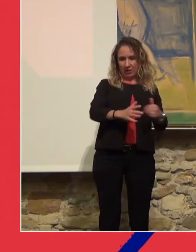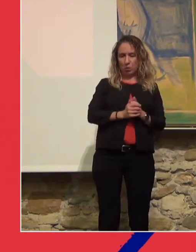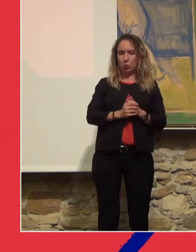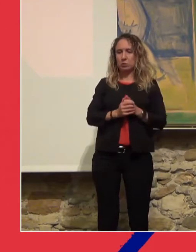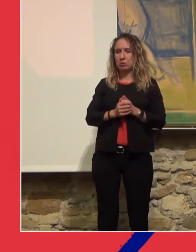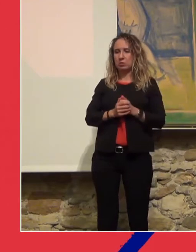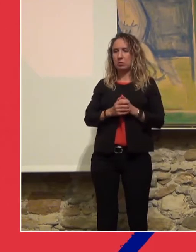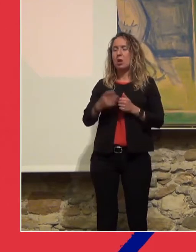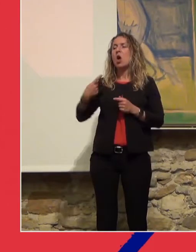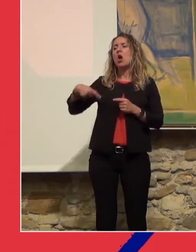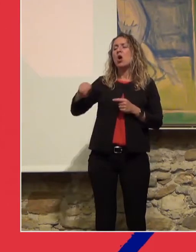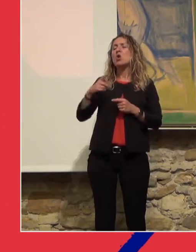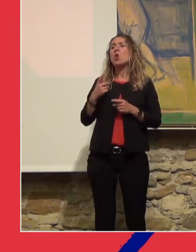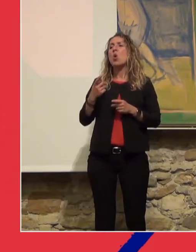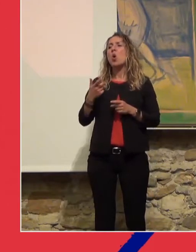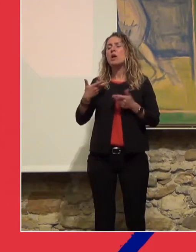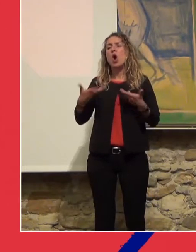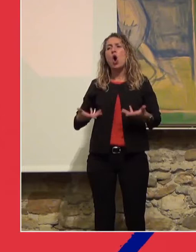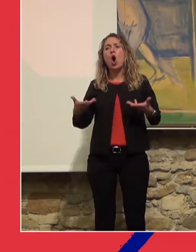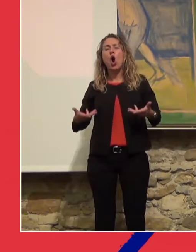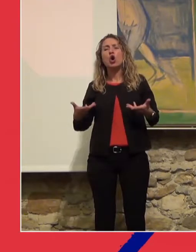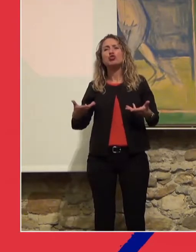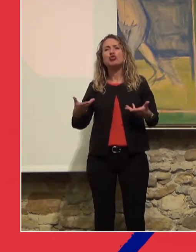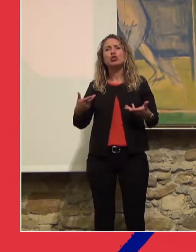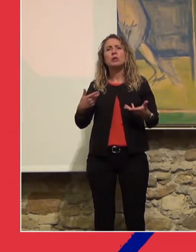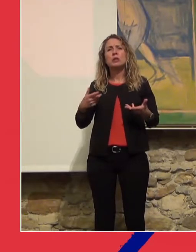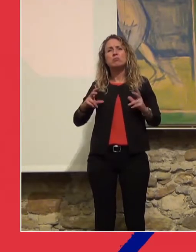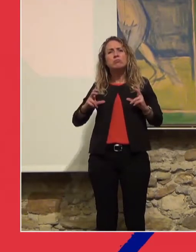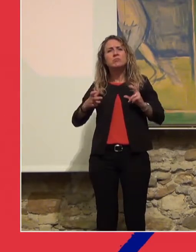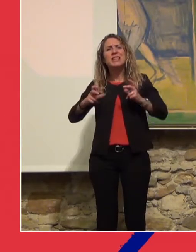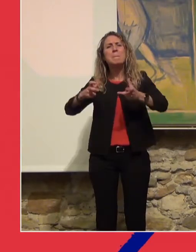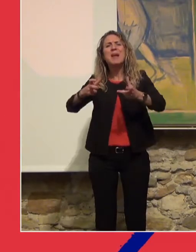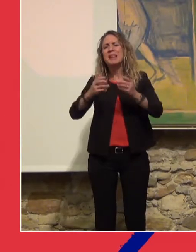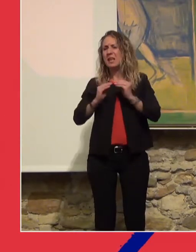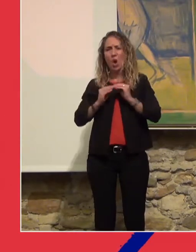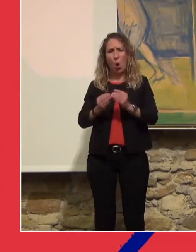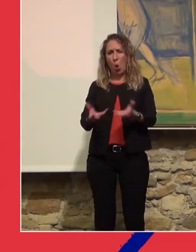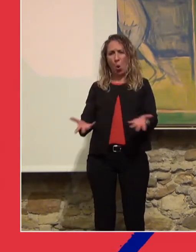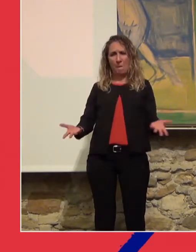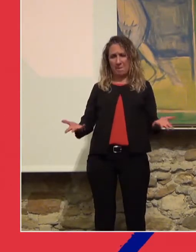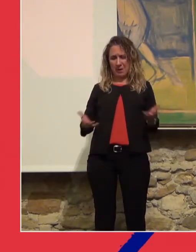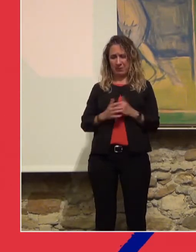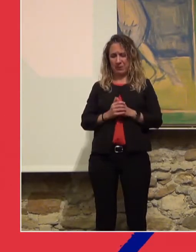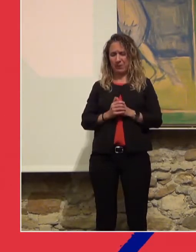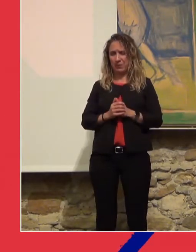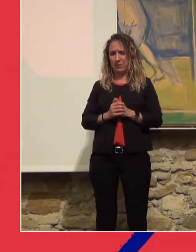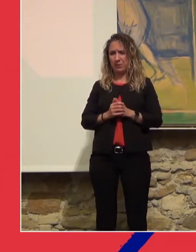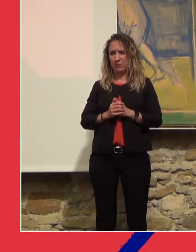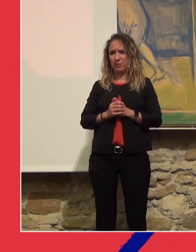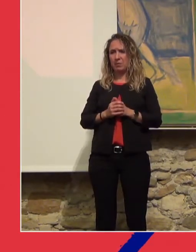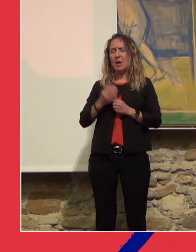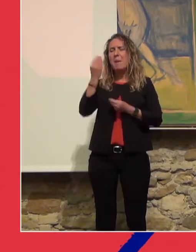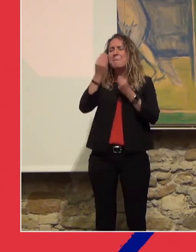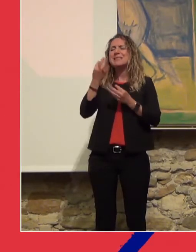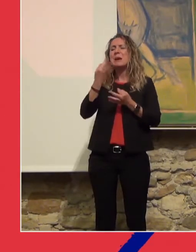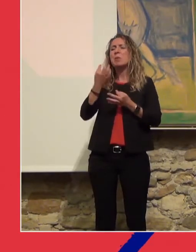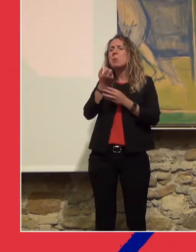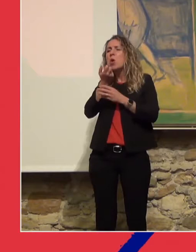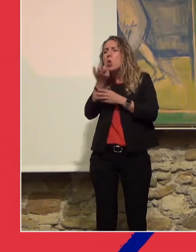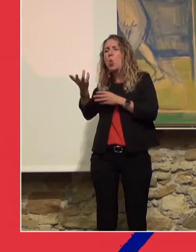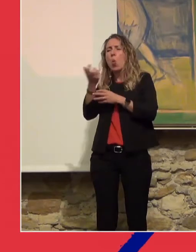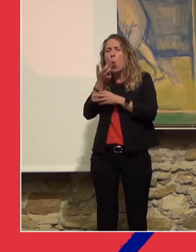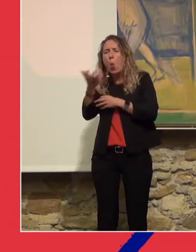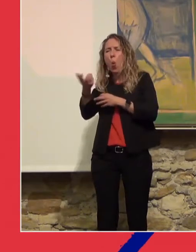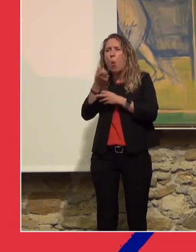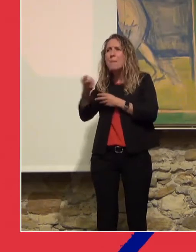ma oggi come ripartire? Siamo travolti dai numeri, da una comunicazione che spesso